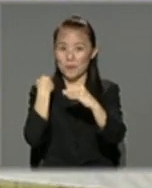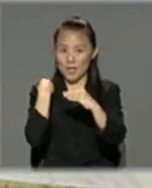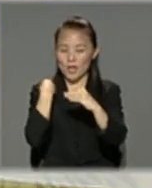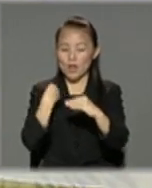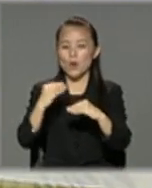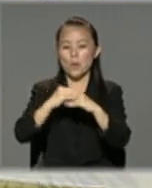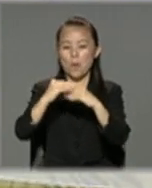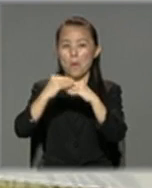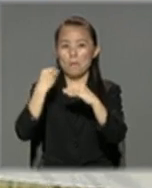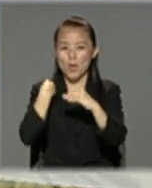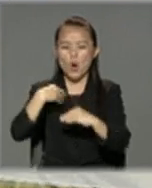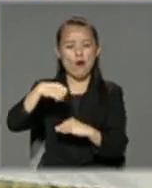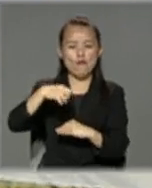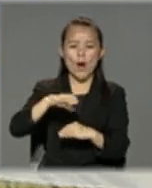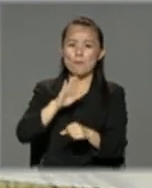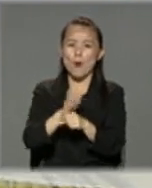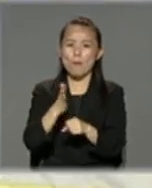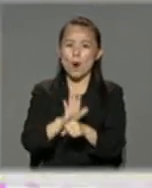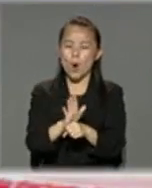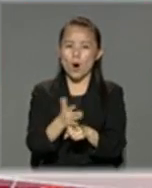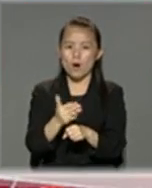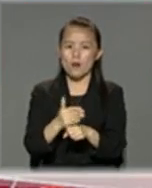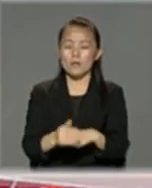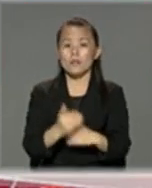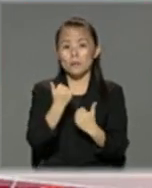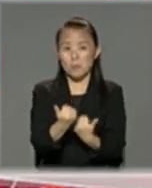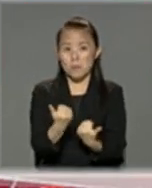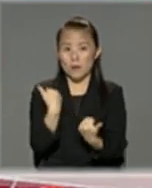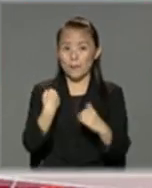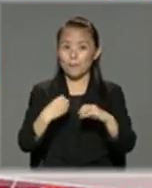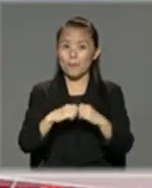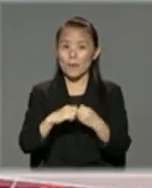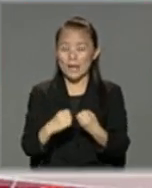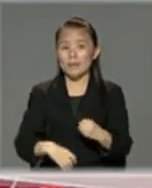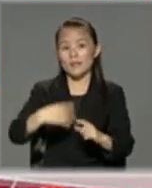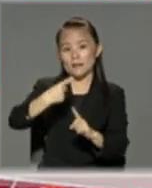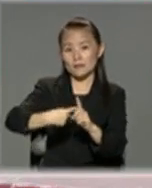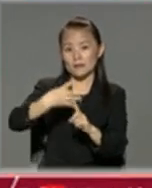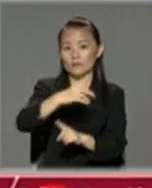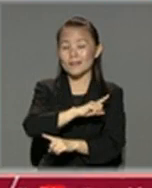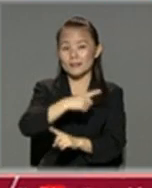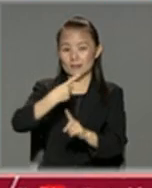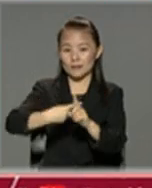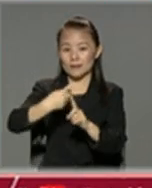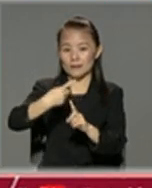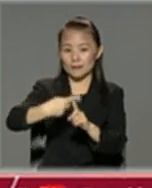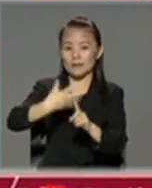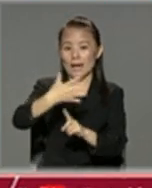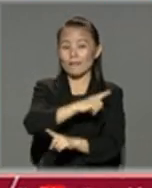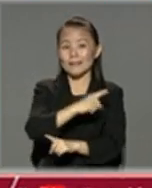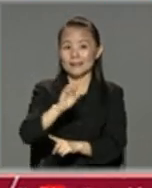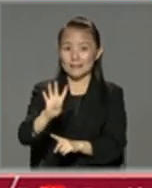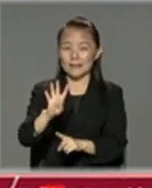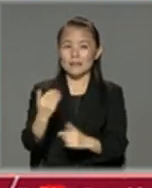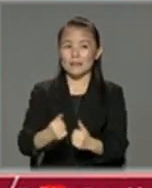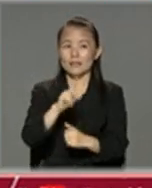แ demหรือความต้องการใช้ไฟฟ้าสูงสุดครั้งล่าสุดเกิดขึ้นในวันที่ 4พฤษภาคมที่ผ่านมาที่ 9,11